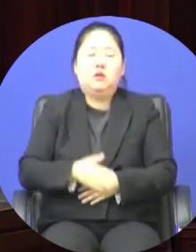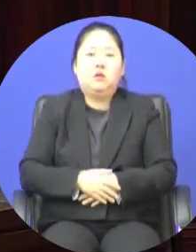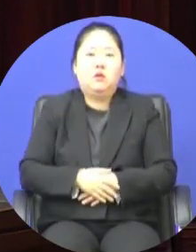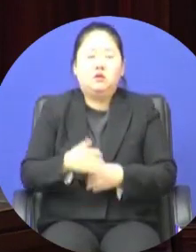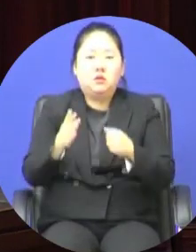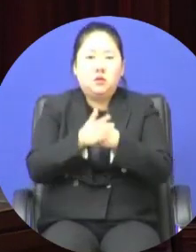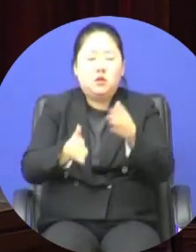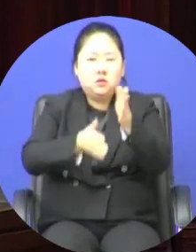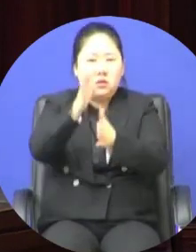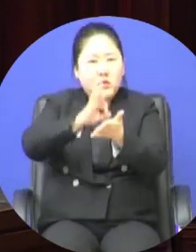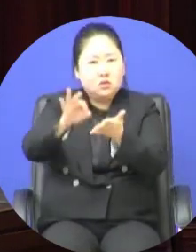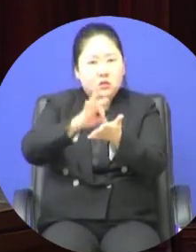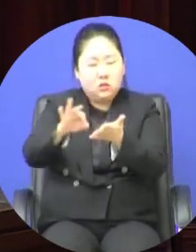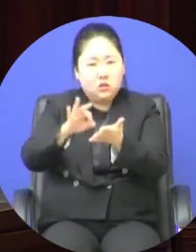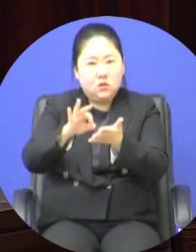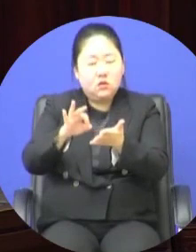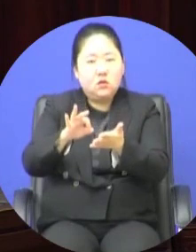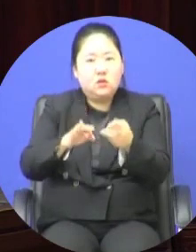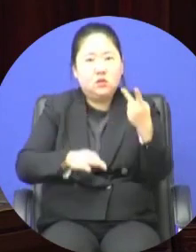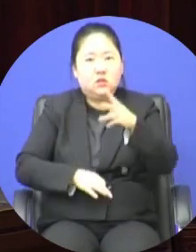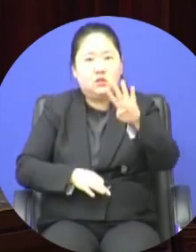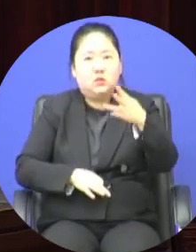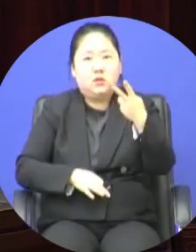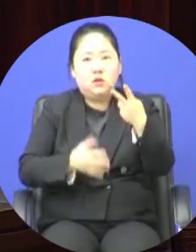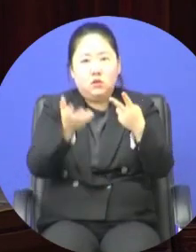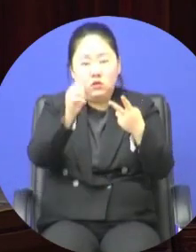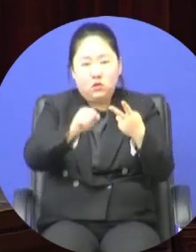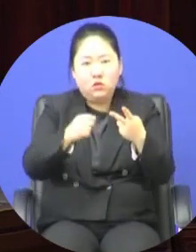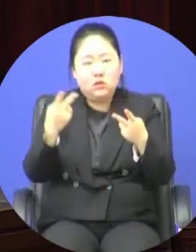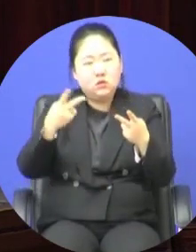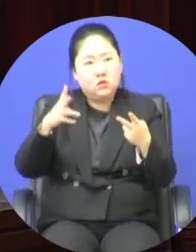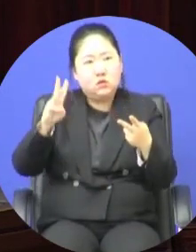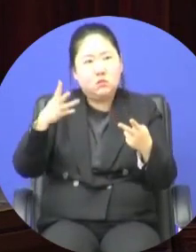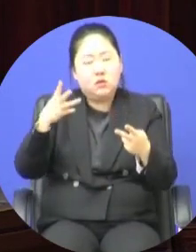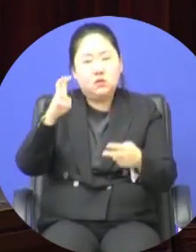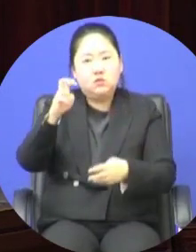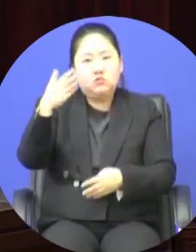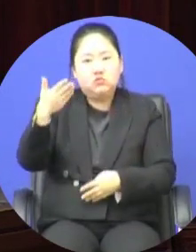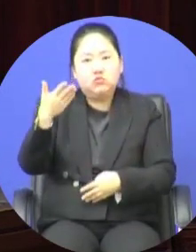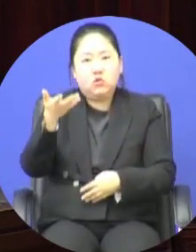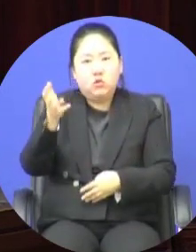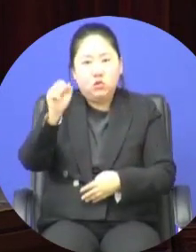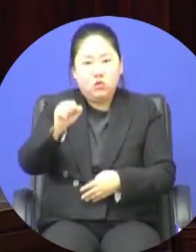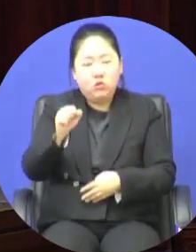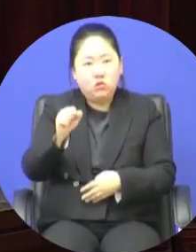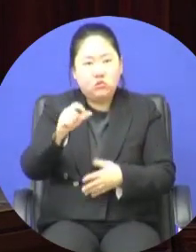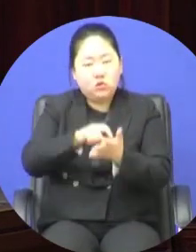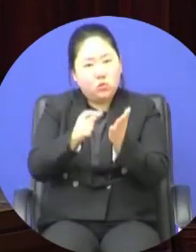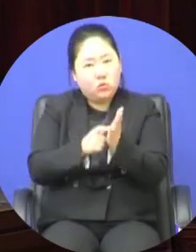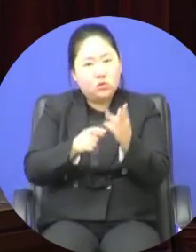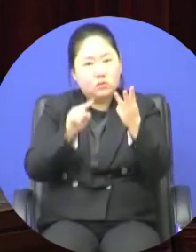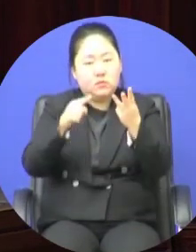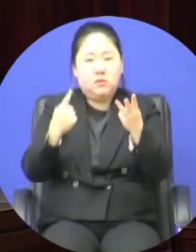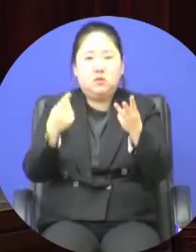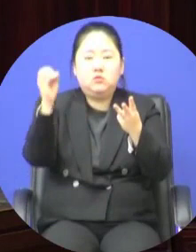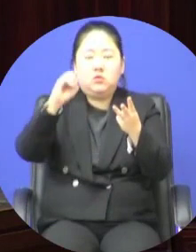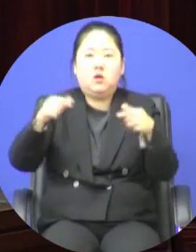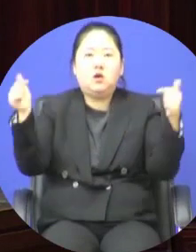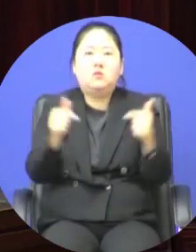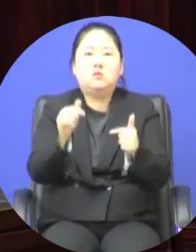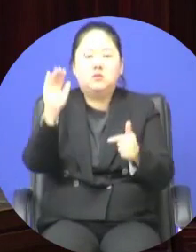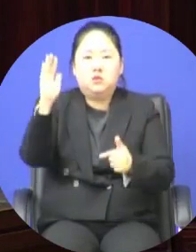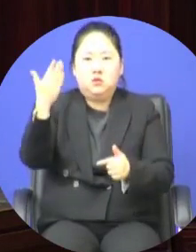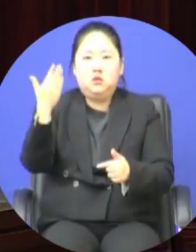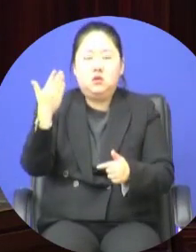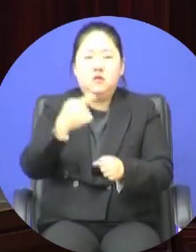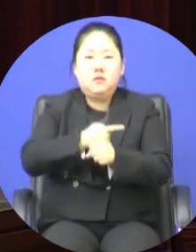규모도 금년도 2,402억 원에서 내년에는 2,329억 원으로 약 3.1% 감소되었습니다.